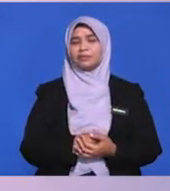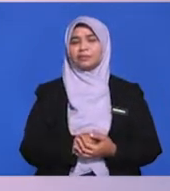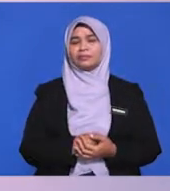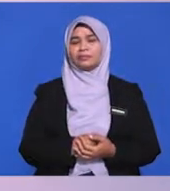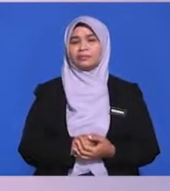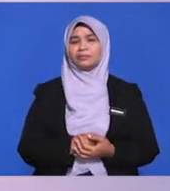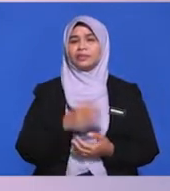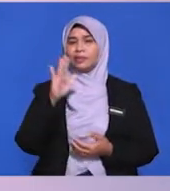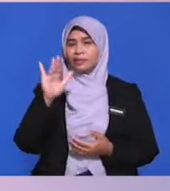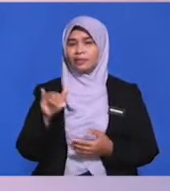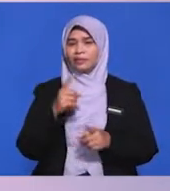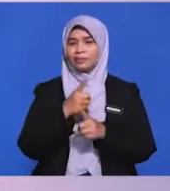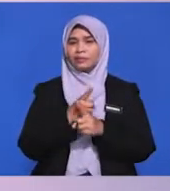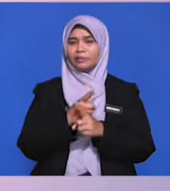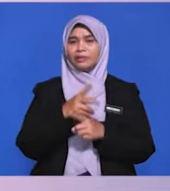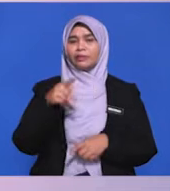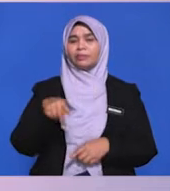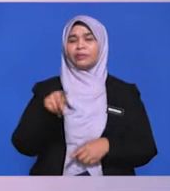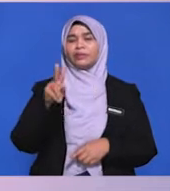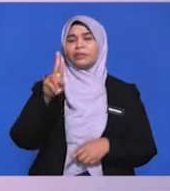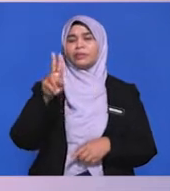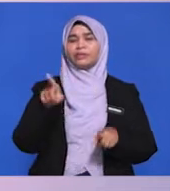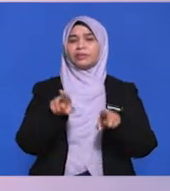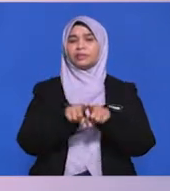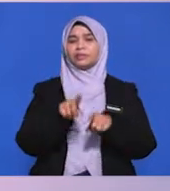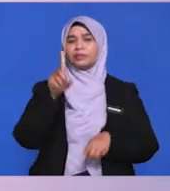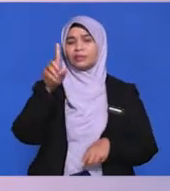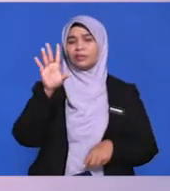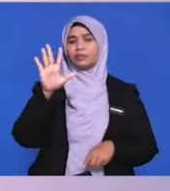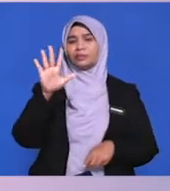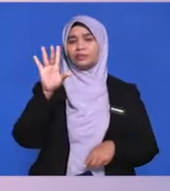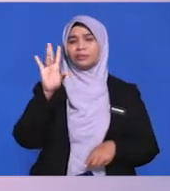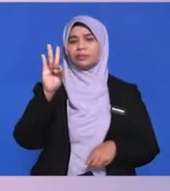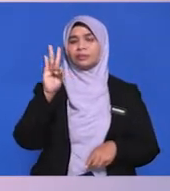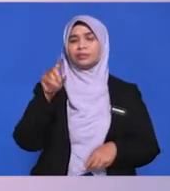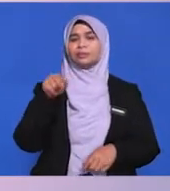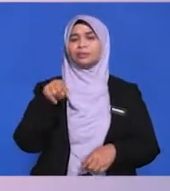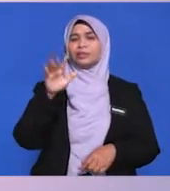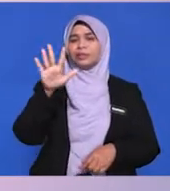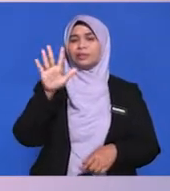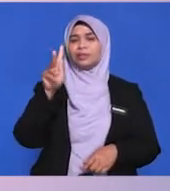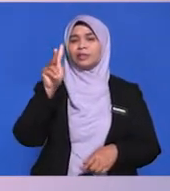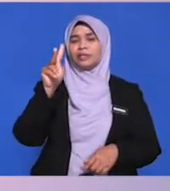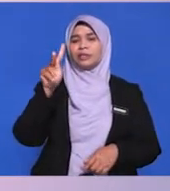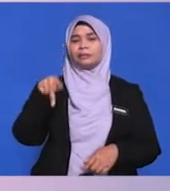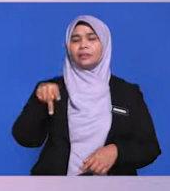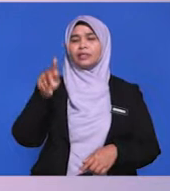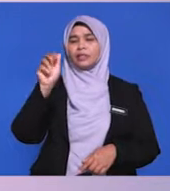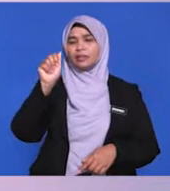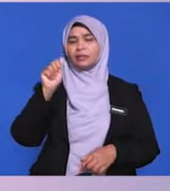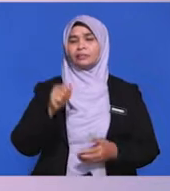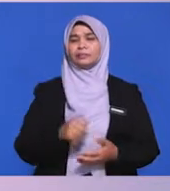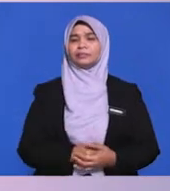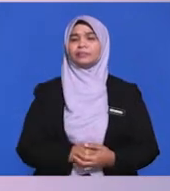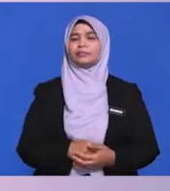Oh iya betul tidur sama dengan 157 40-an 5 KPA